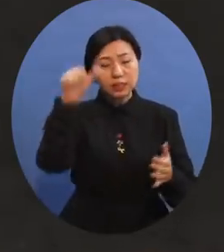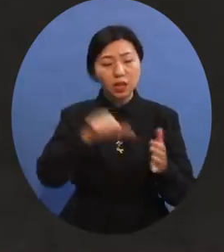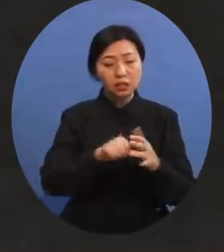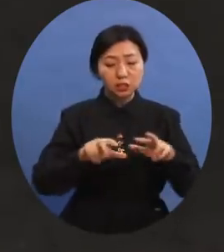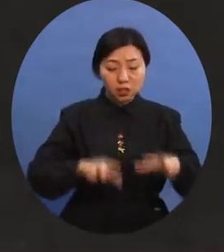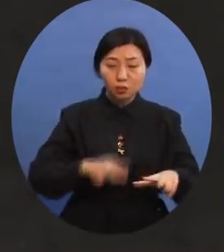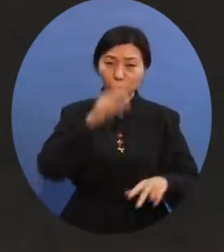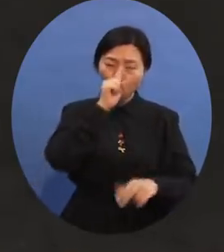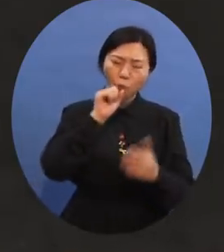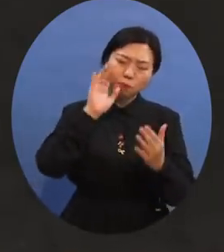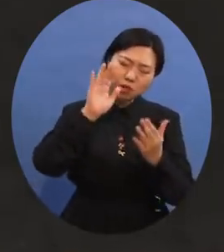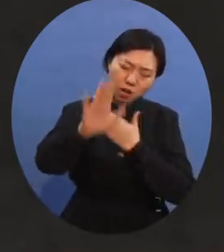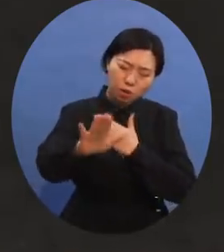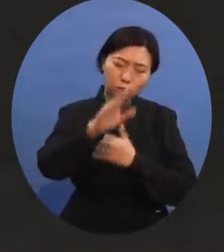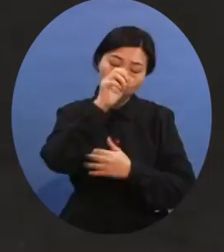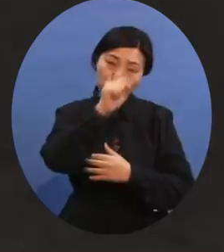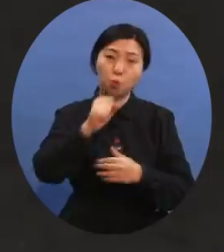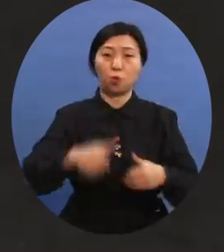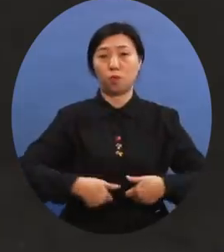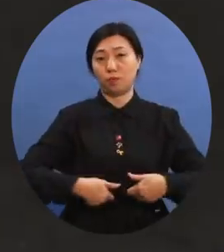지금도 좋고 미래도 좋아야 된다.